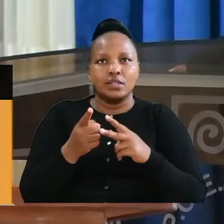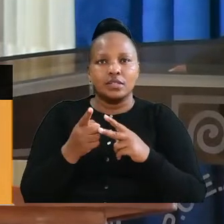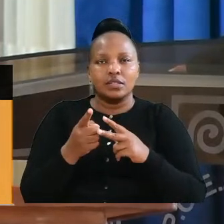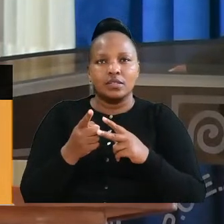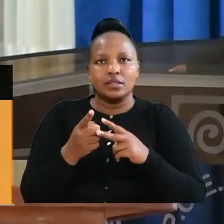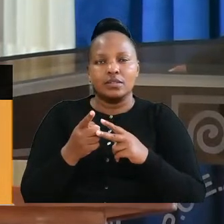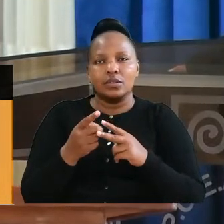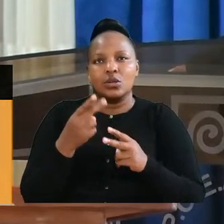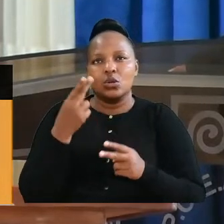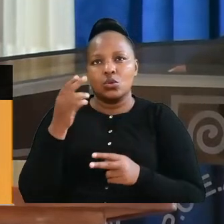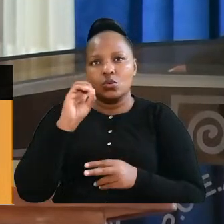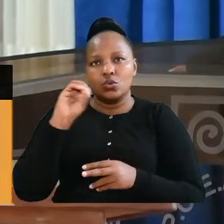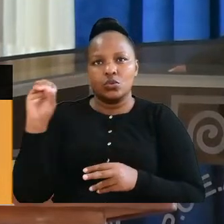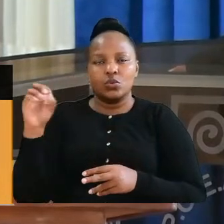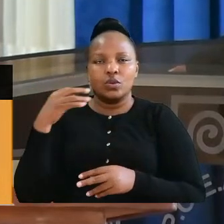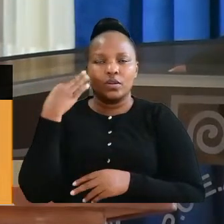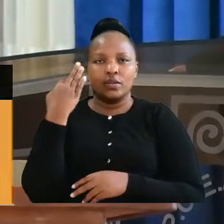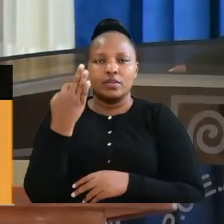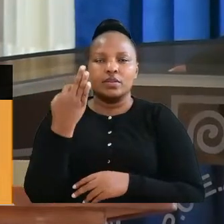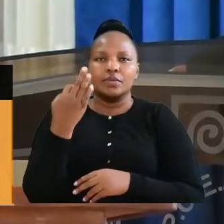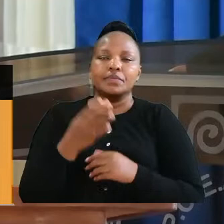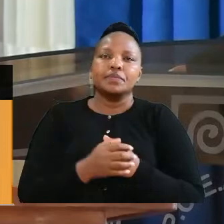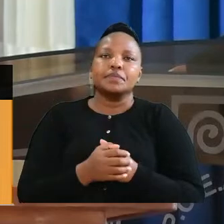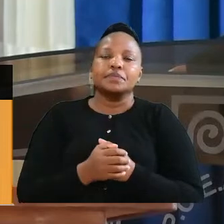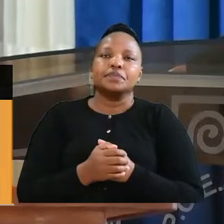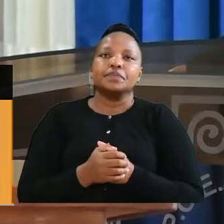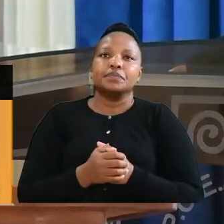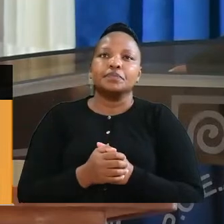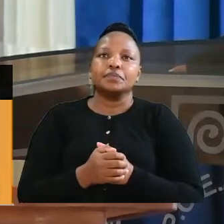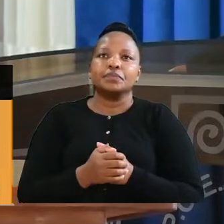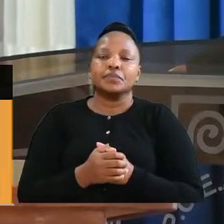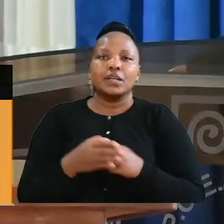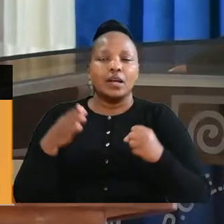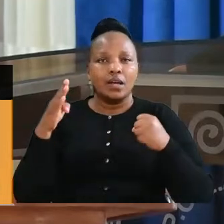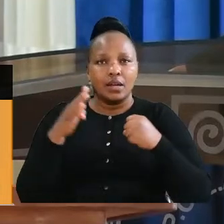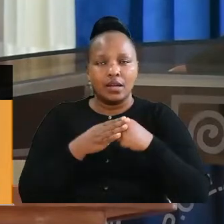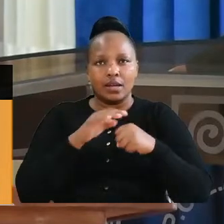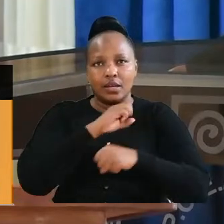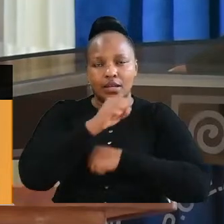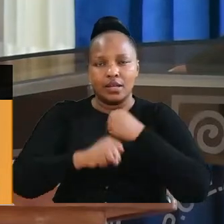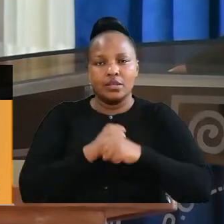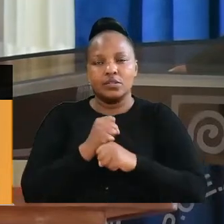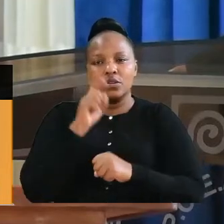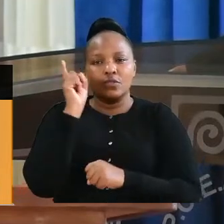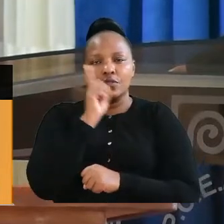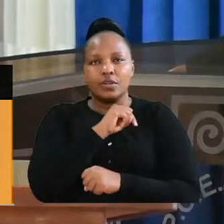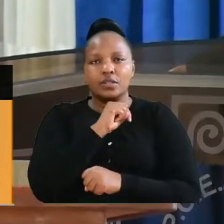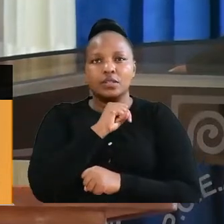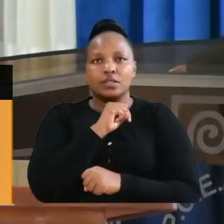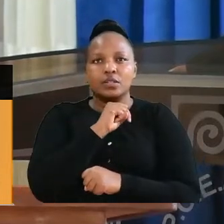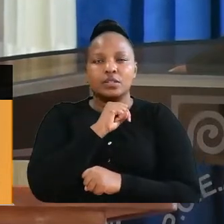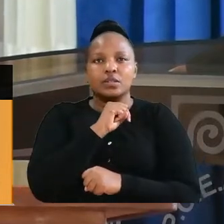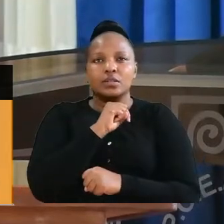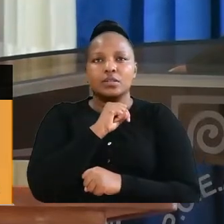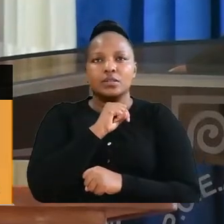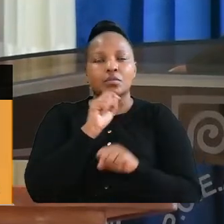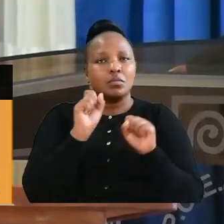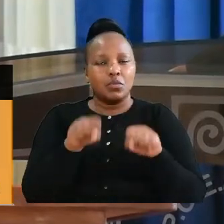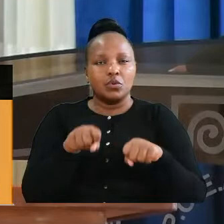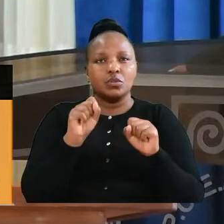2003. Kwa kipindi cha miaka 9 iliyopita, tumeweza kuweka